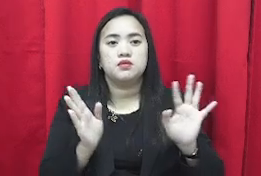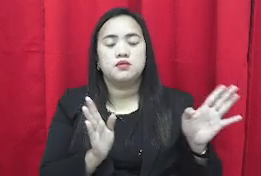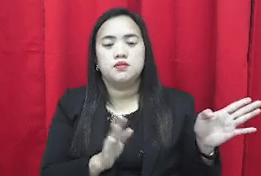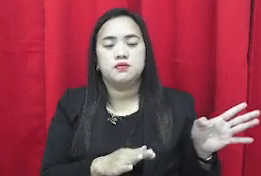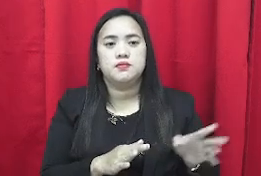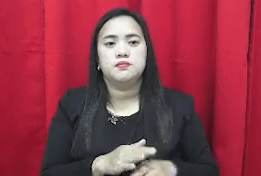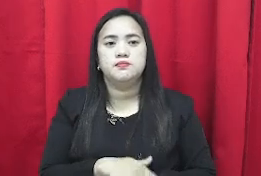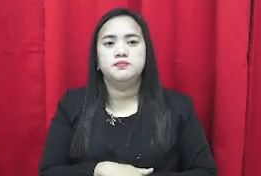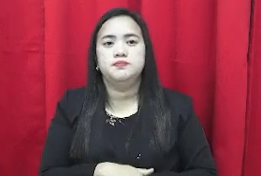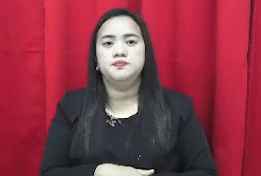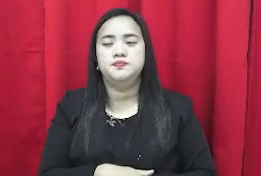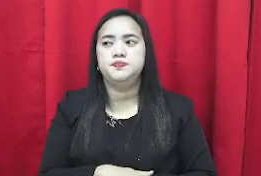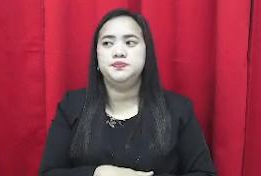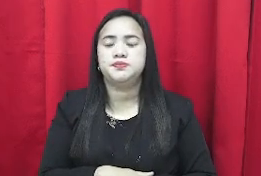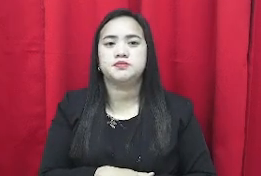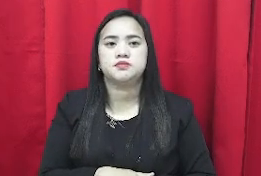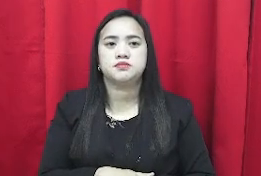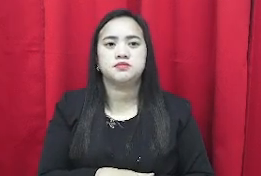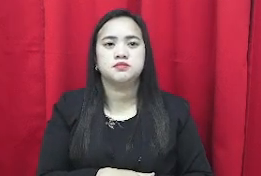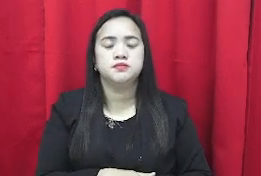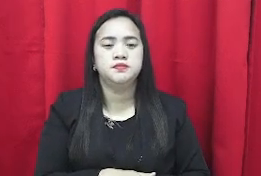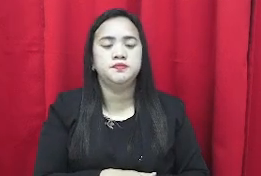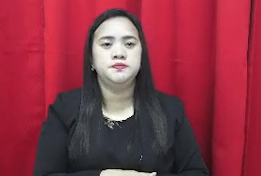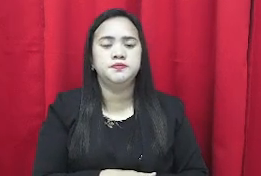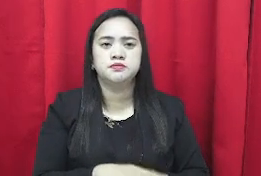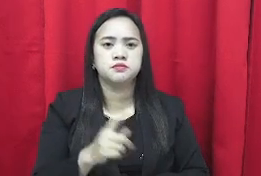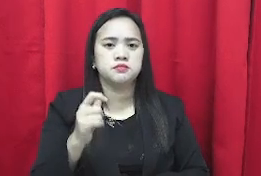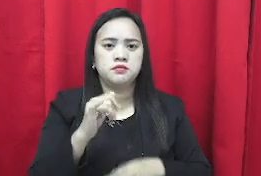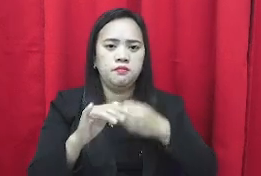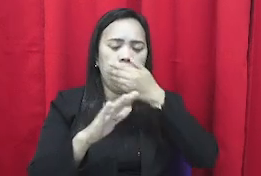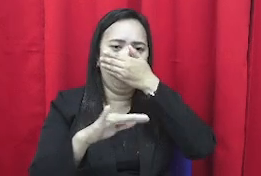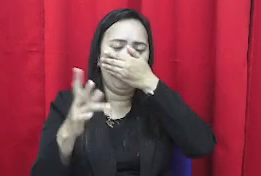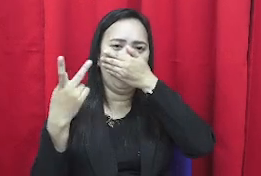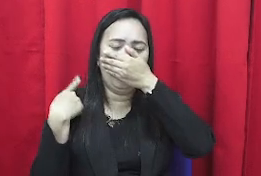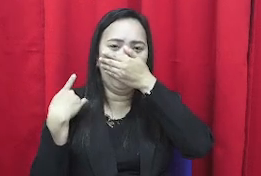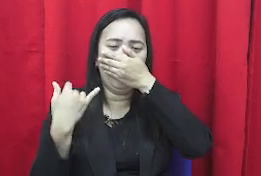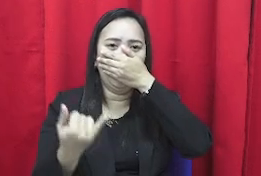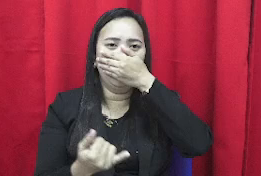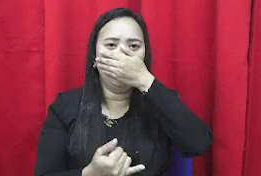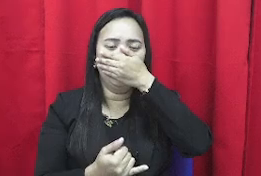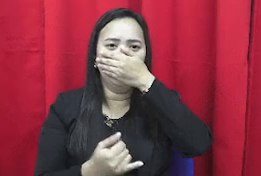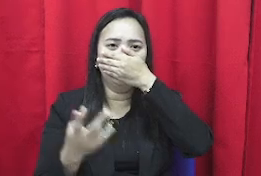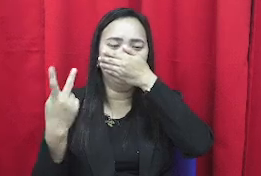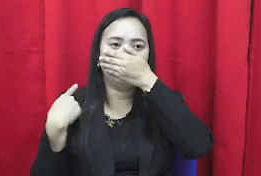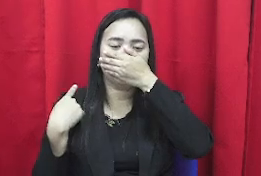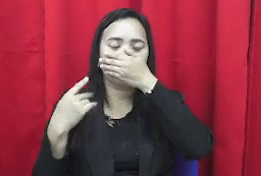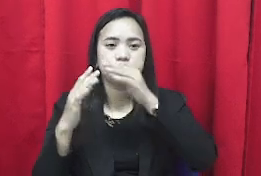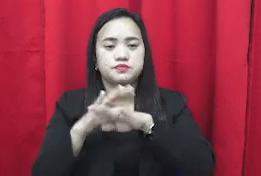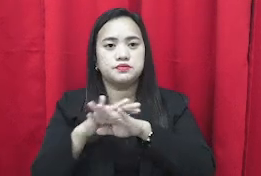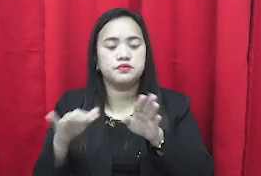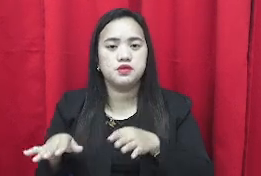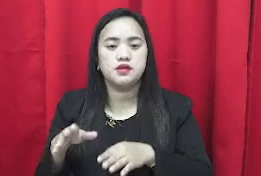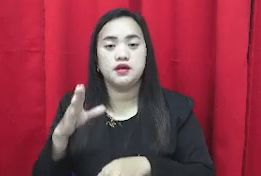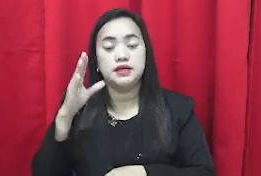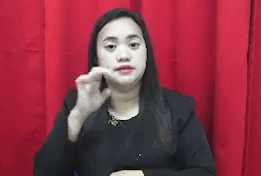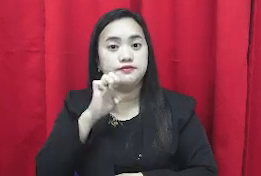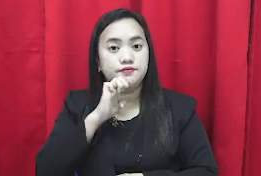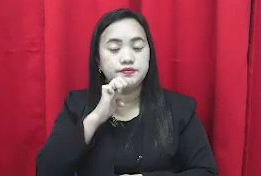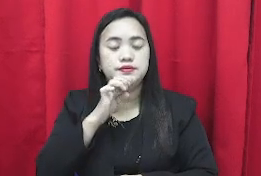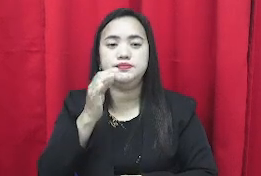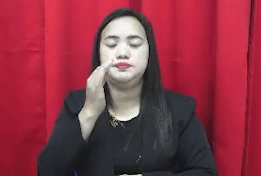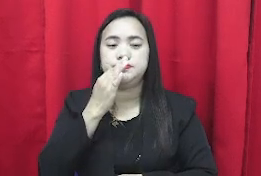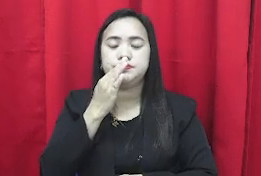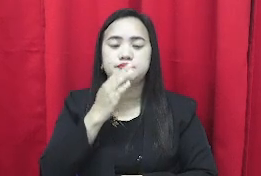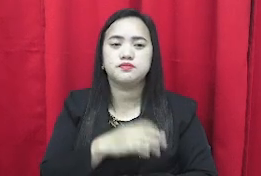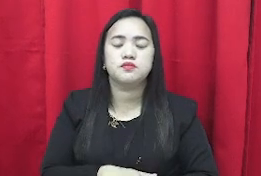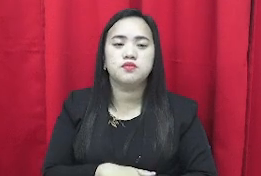yun sinasabi ko e hindi hindi nga nila hindi hindi sila pwedeng ah hindi malilipatan sila ng pagkain Hindi